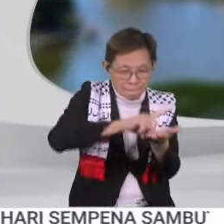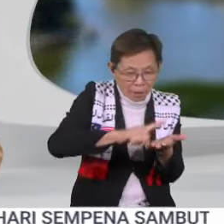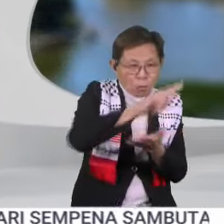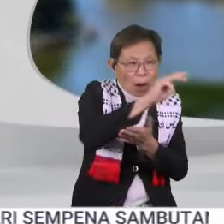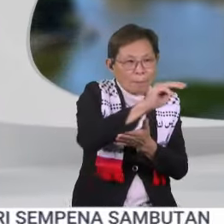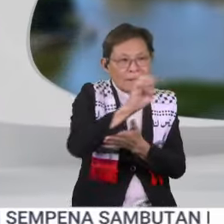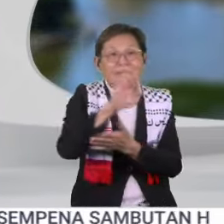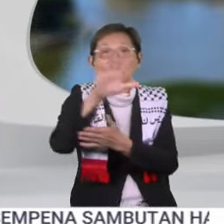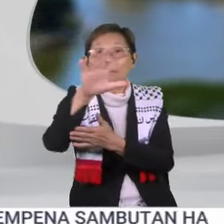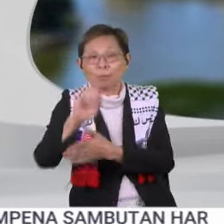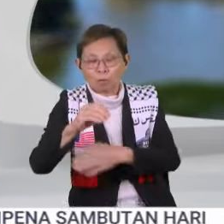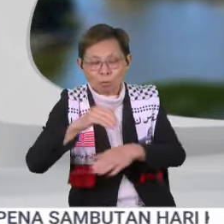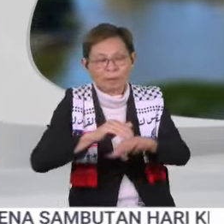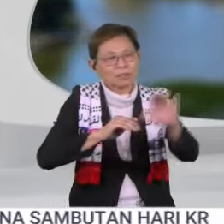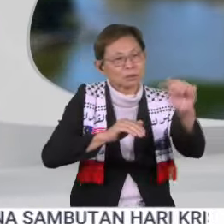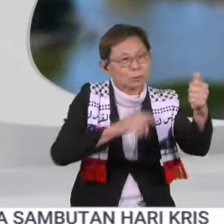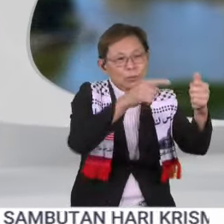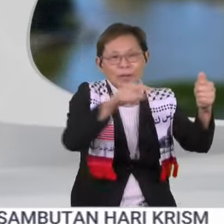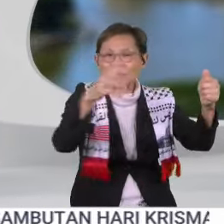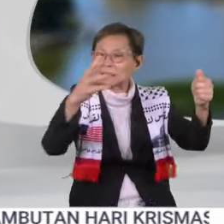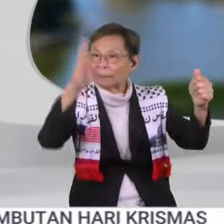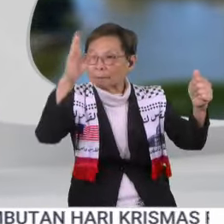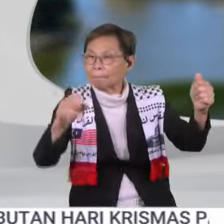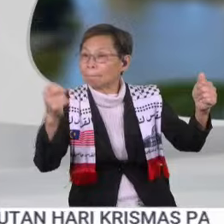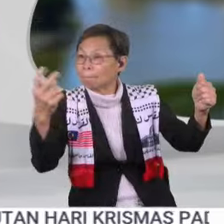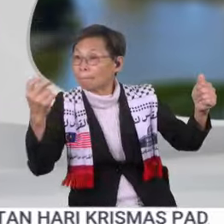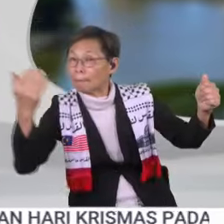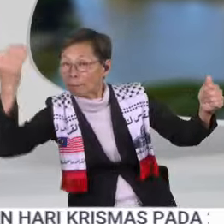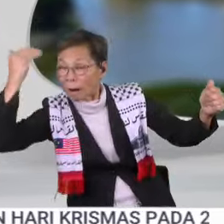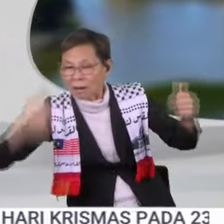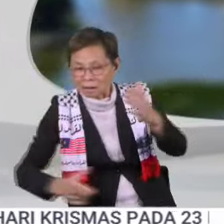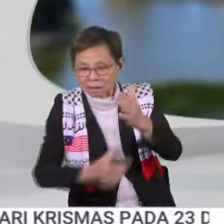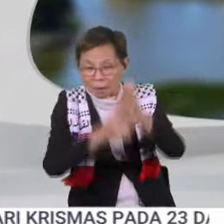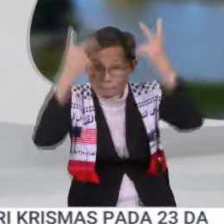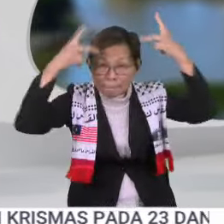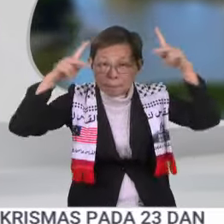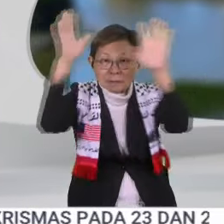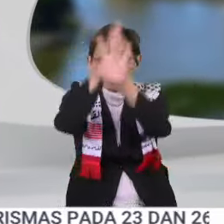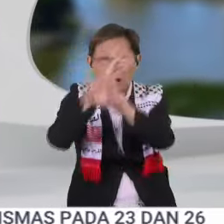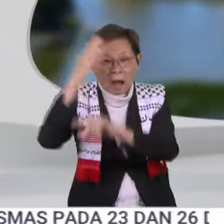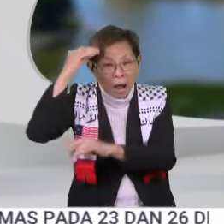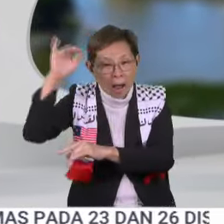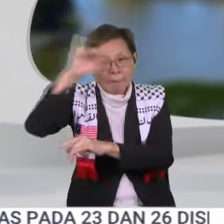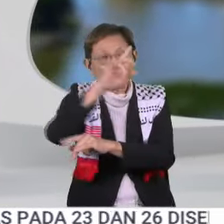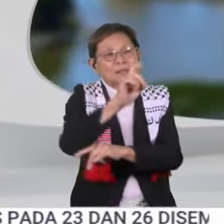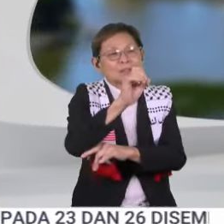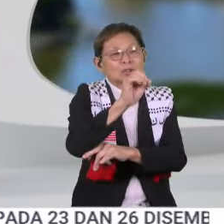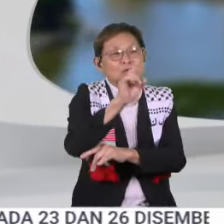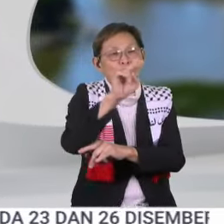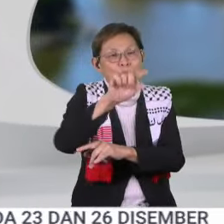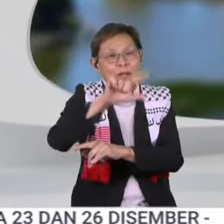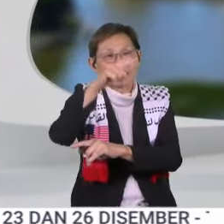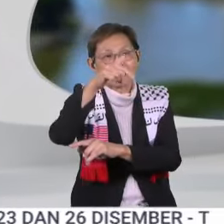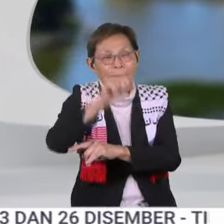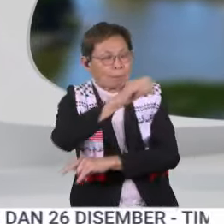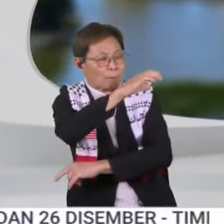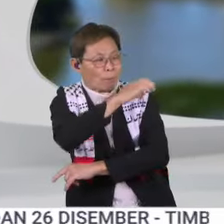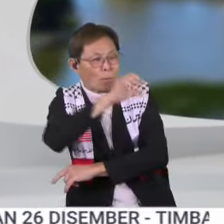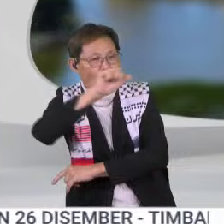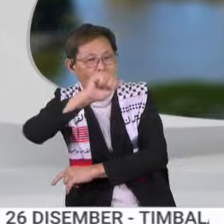MI ke-50 pada 10 hingga 16 Disember lepas. Timbalan Premier Sarawak Dato' Amar Douglas Sugah Mbas yang juga merupakan